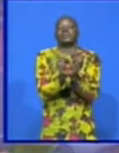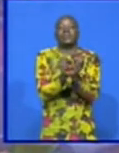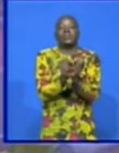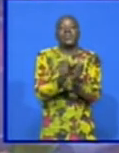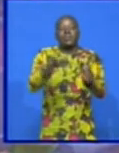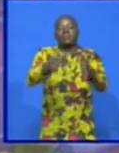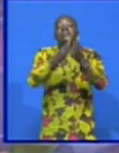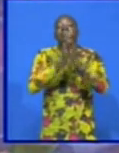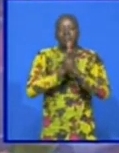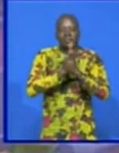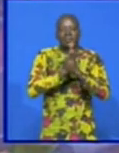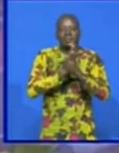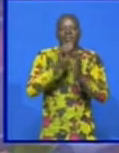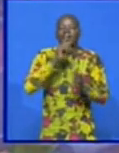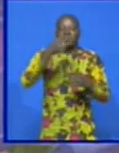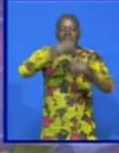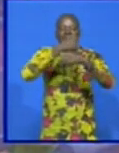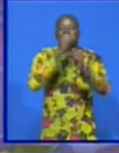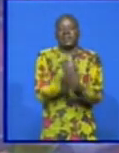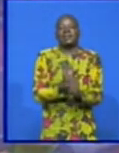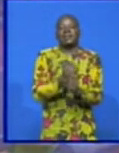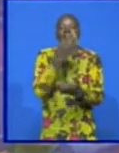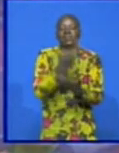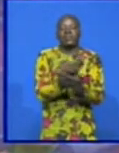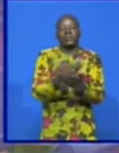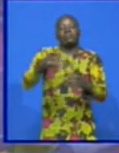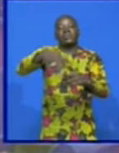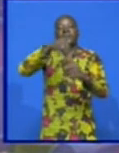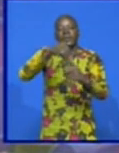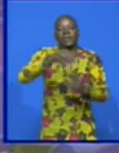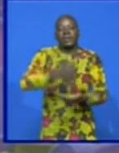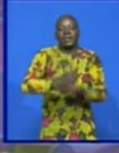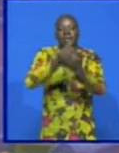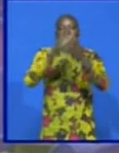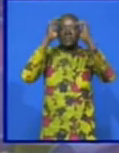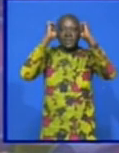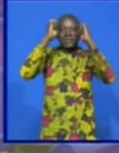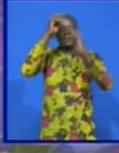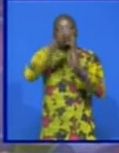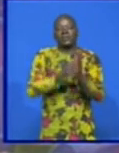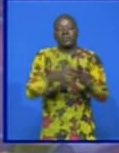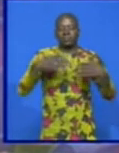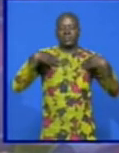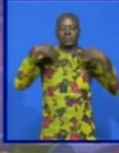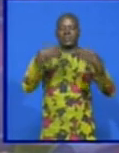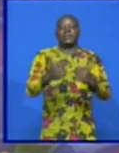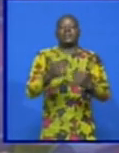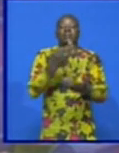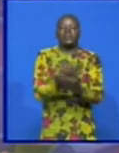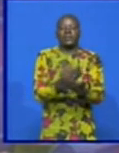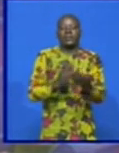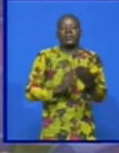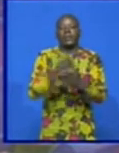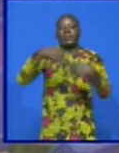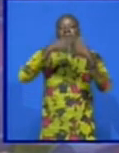recommandations est la création d'un fonds spécial d'appui à l'éducation et à la santé, financé par les sociétés